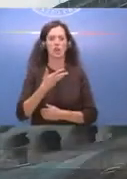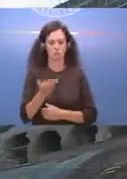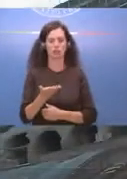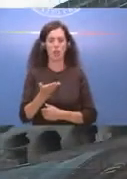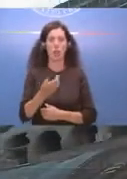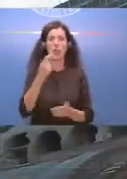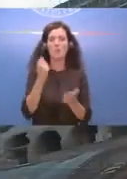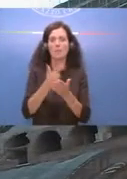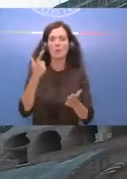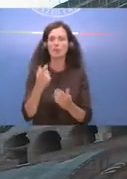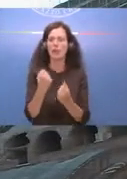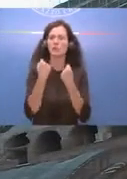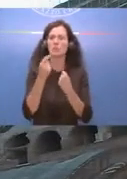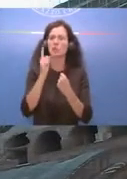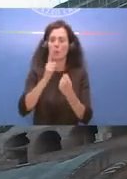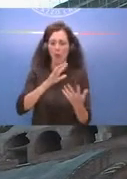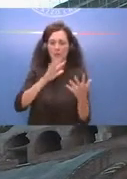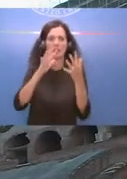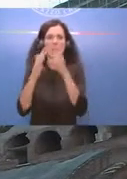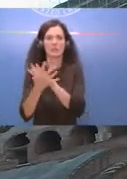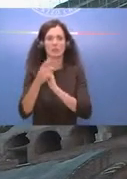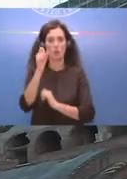in difficoltà